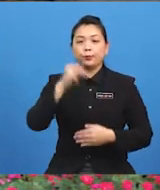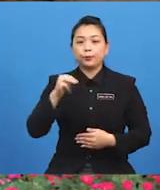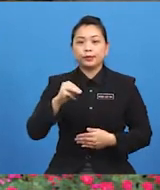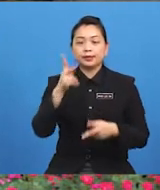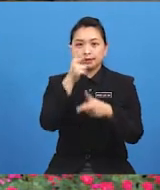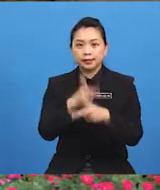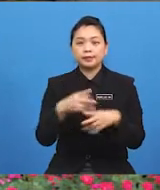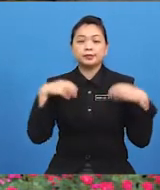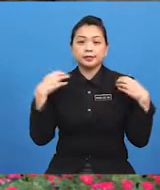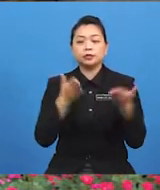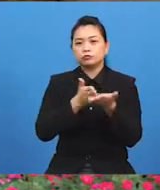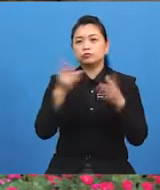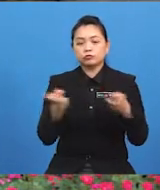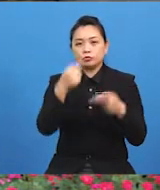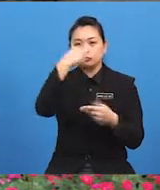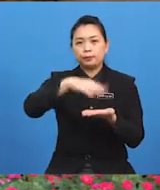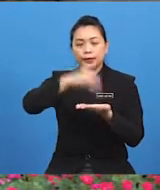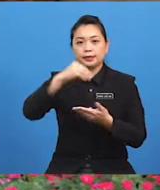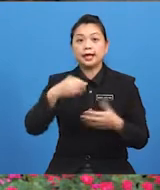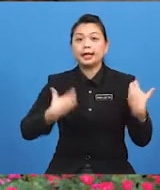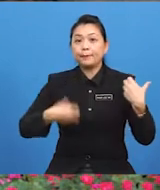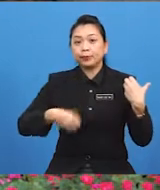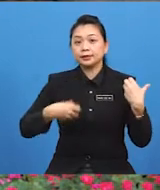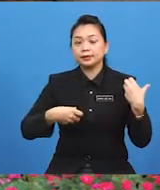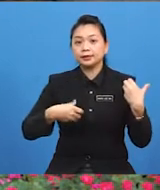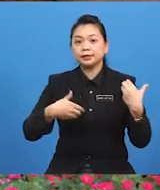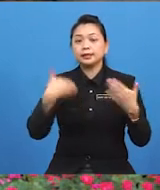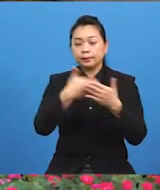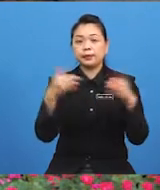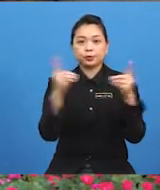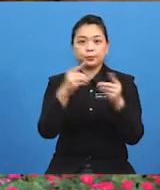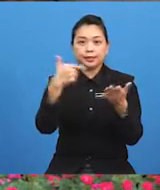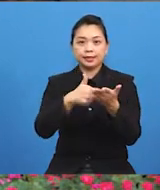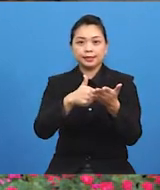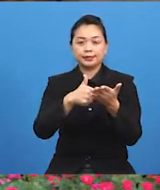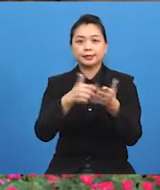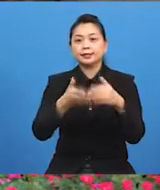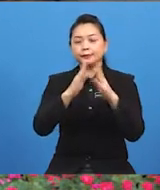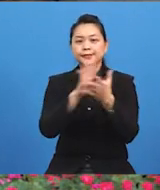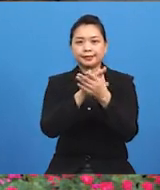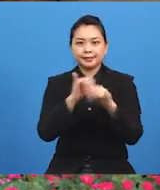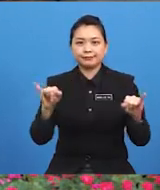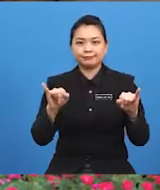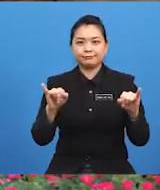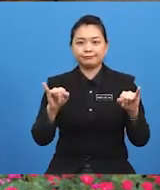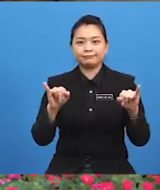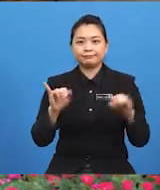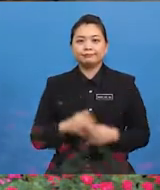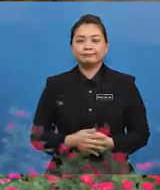murid kekal ceria dan teruskan usaha untuk mempelajari gambus. Sampai berjumpa lagi. Salam